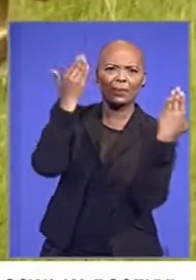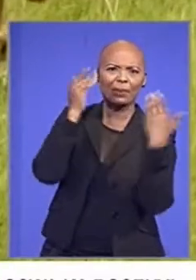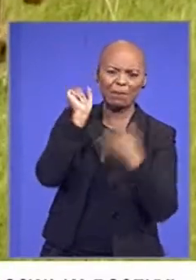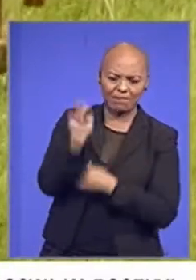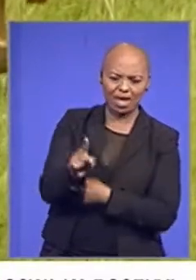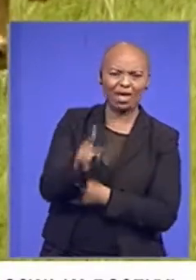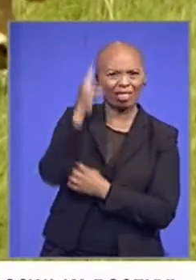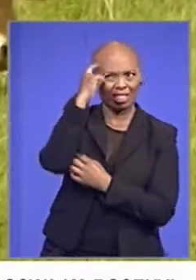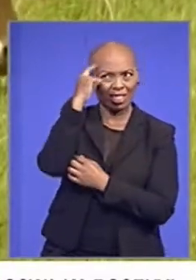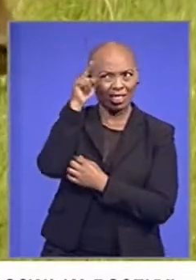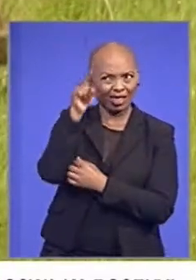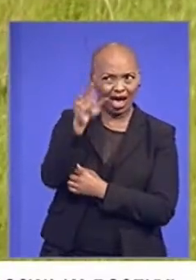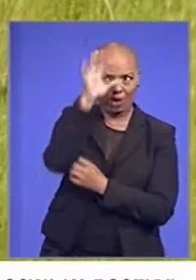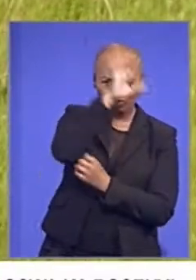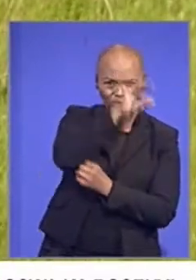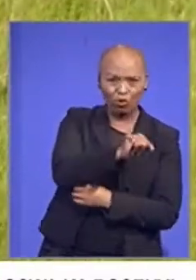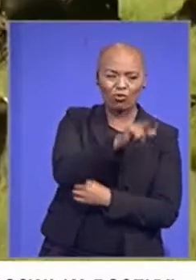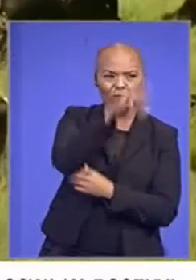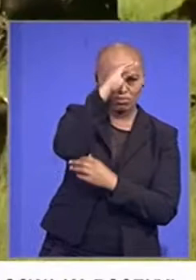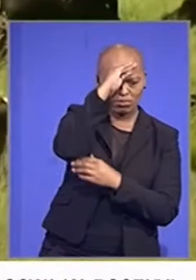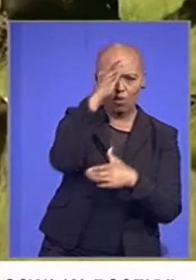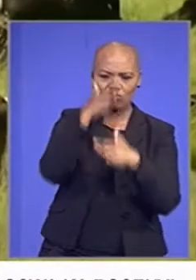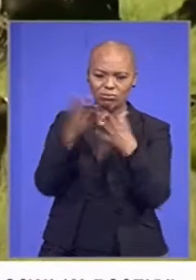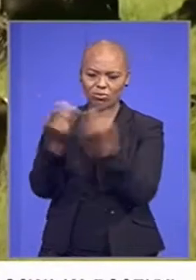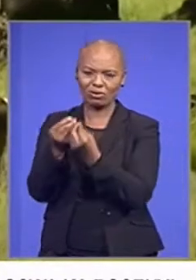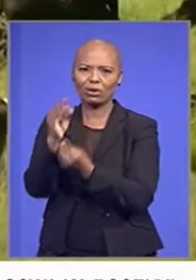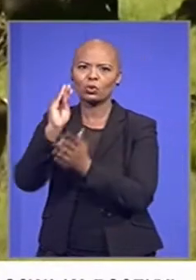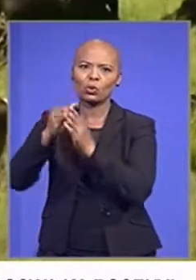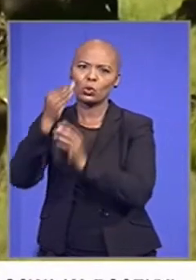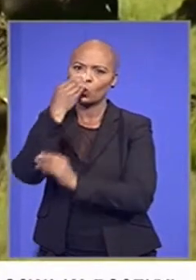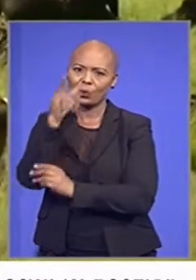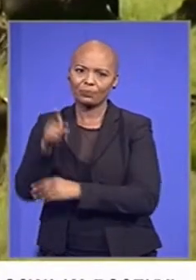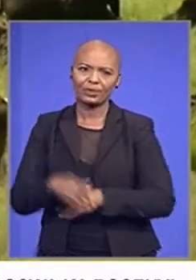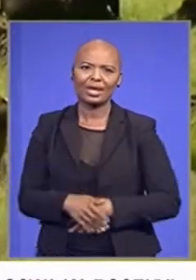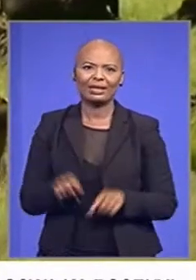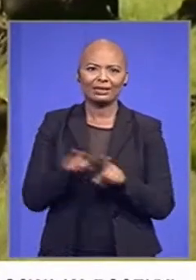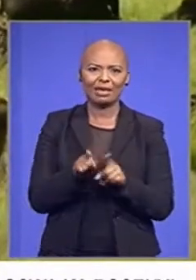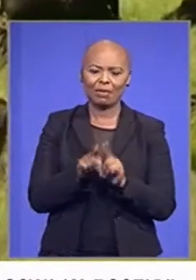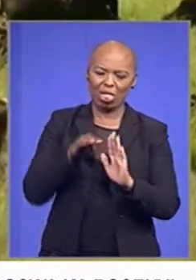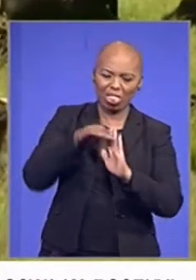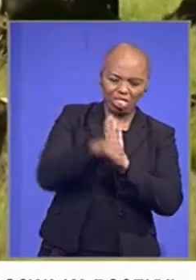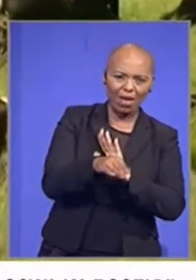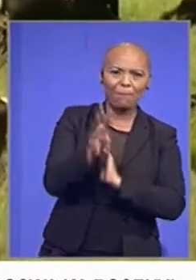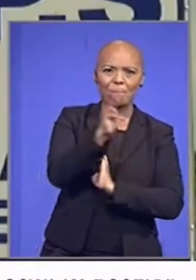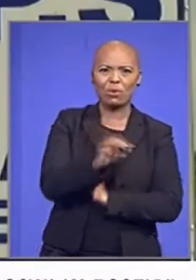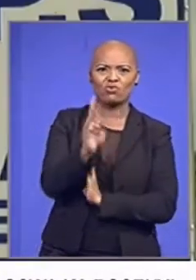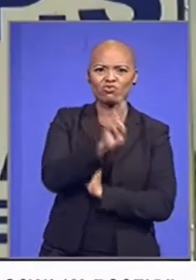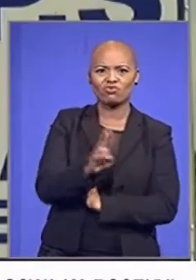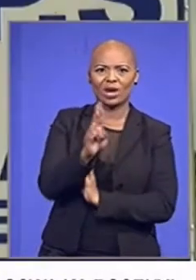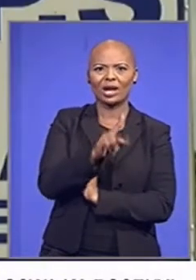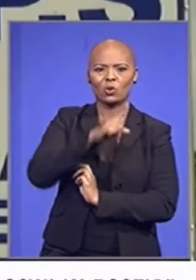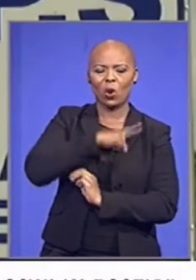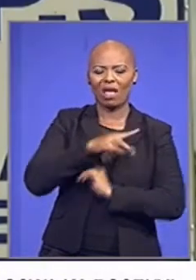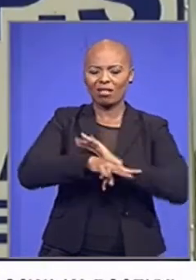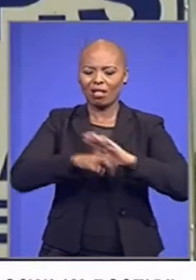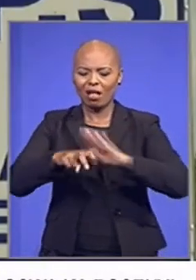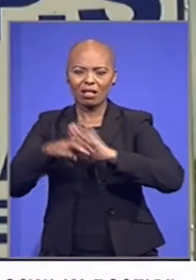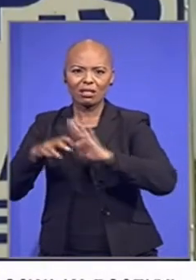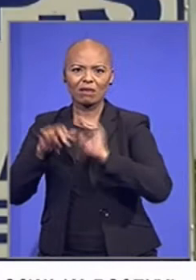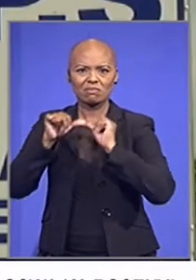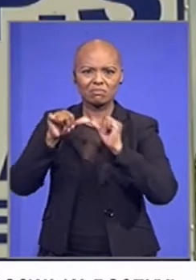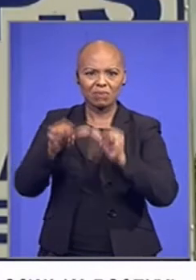ke tjhelete e fetang milione ya diranta ka kgwedi ka lebaka la boshodu ba mehlape. Lefapha la